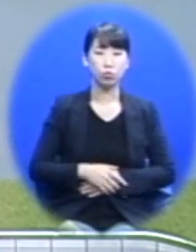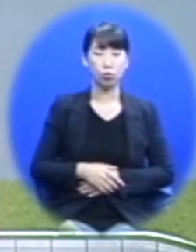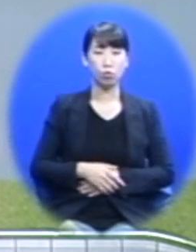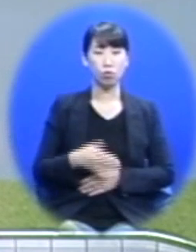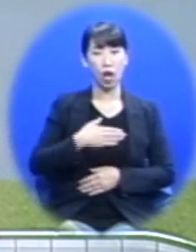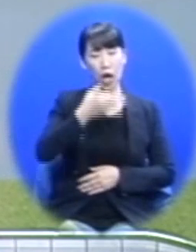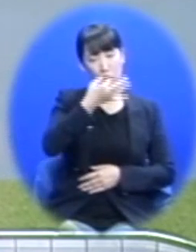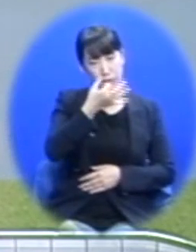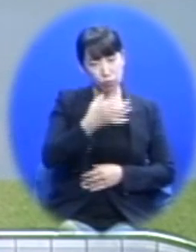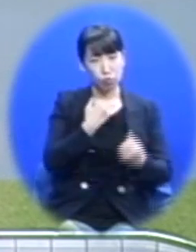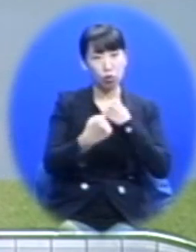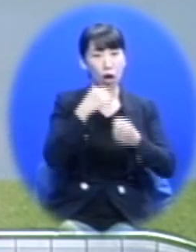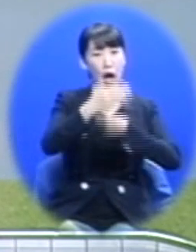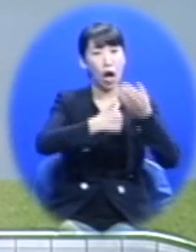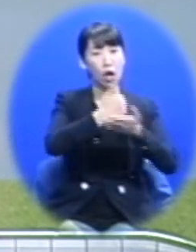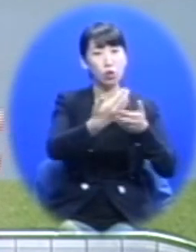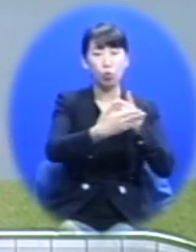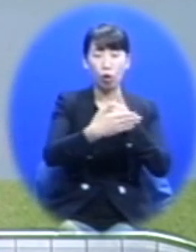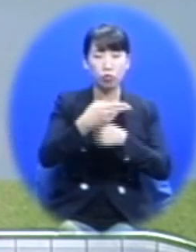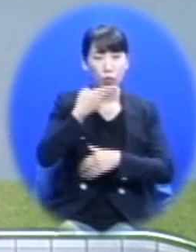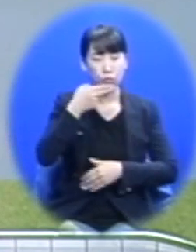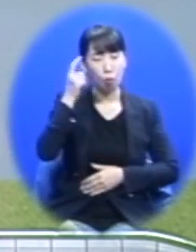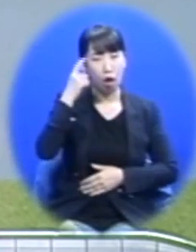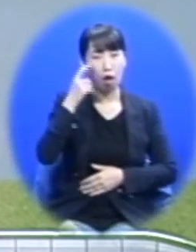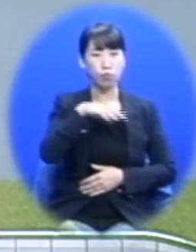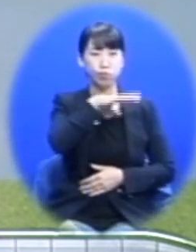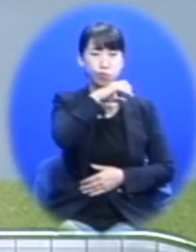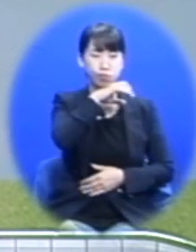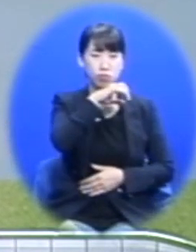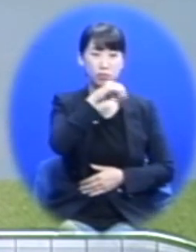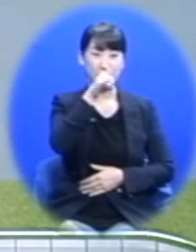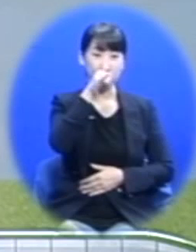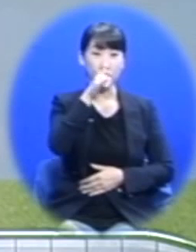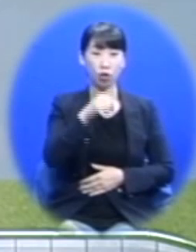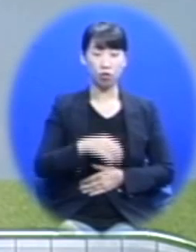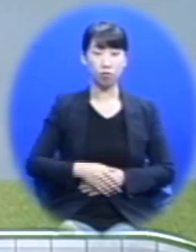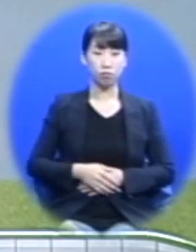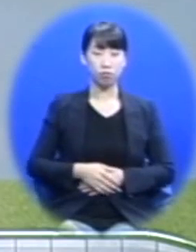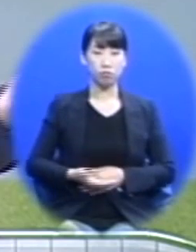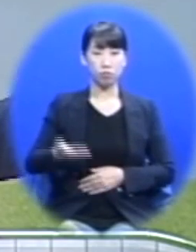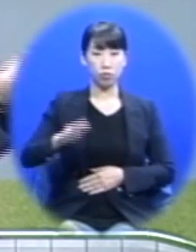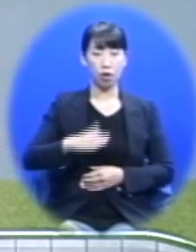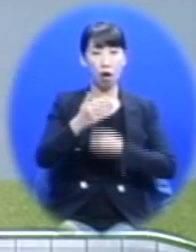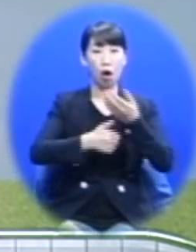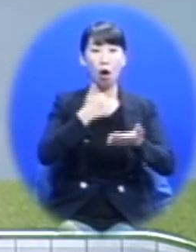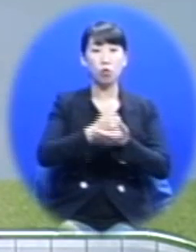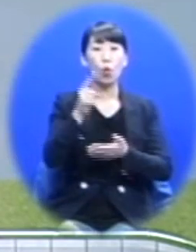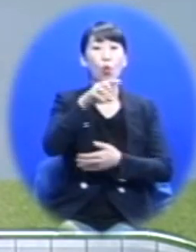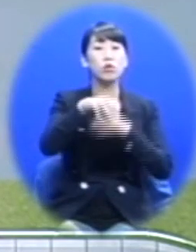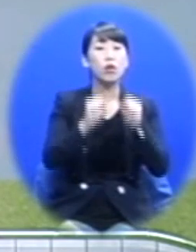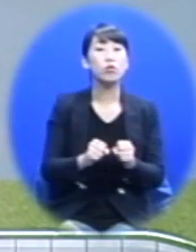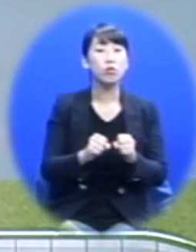내가 지금 이렇게 힘든데 하나님은 도대체 뭐 하시는 거야? 이런 탄식을 할 때가 있죠. 그런데 하나님이 어디 계시기는 어디